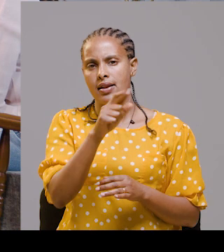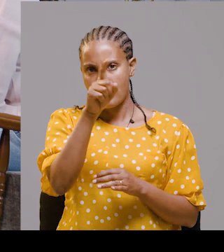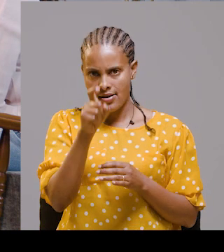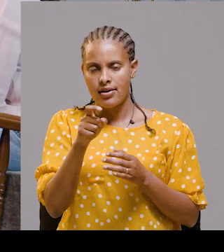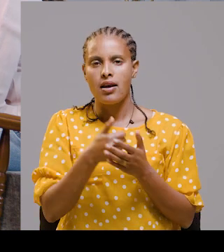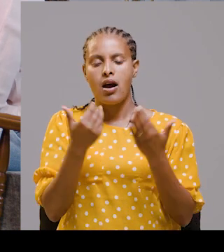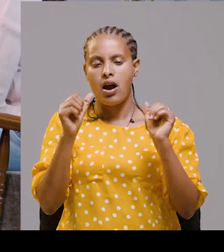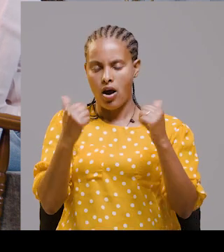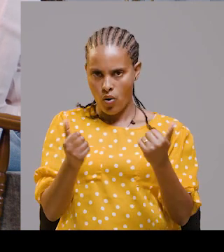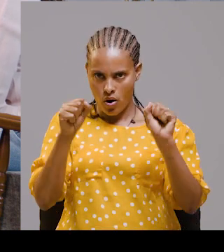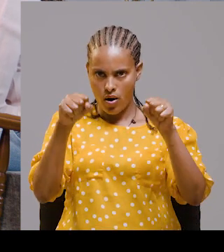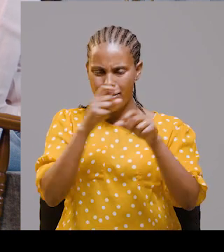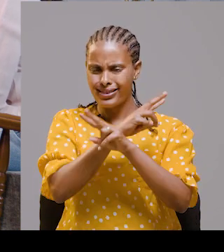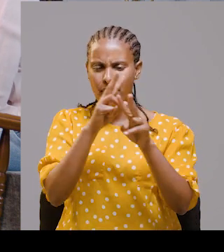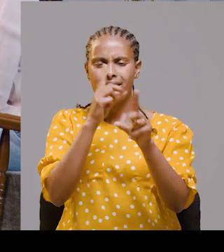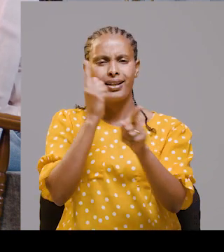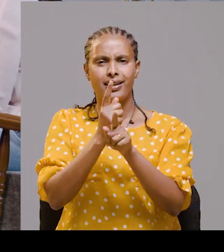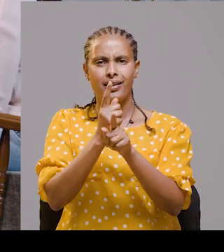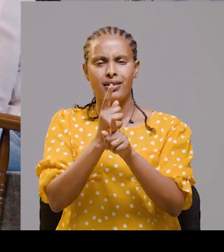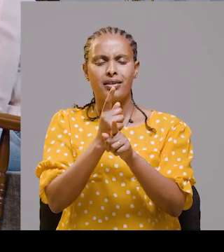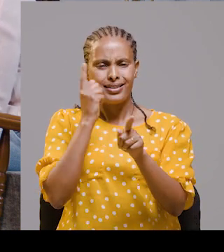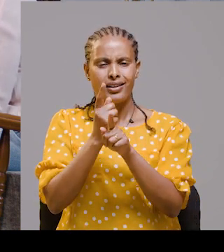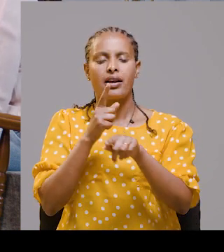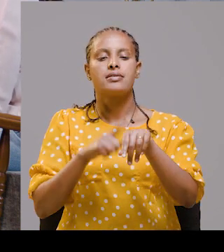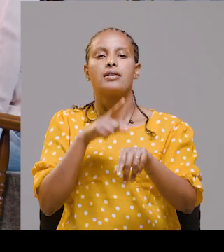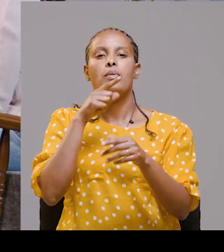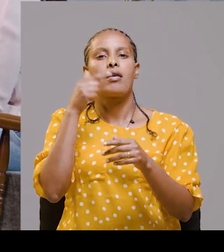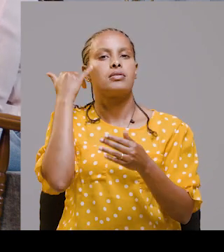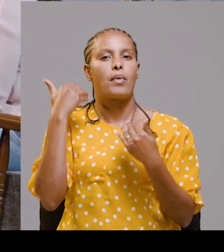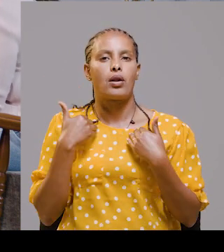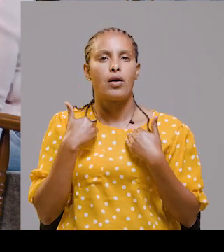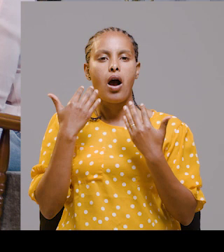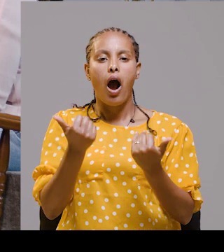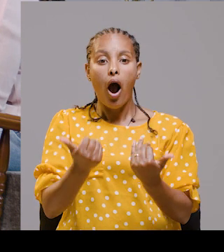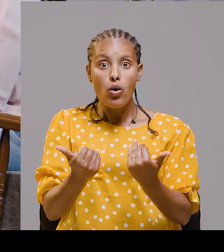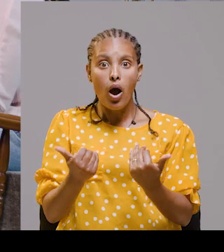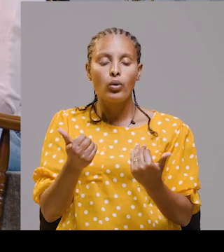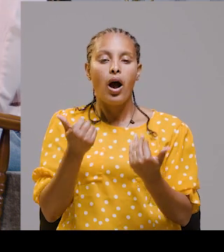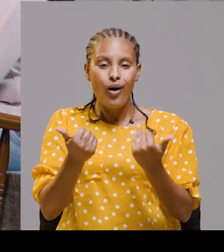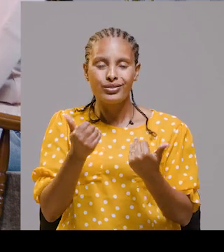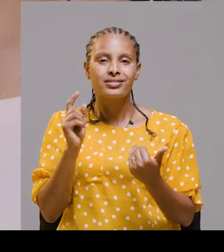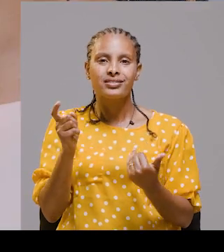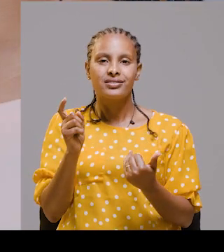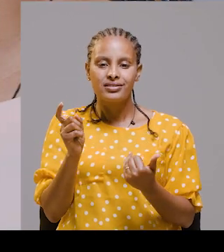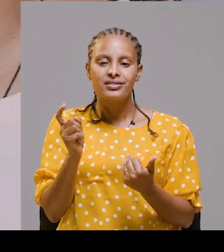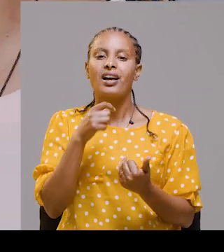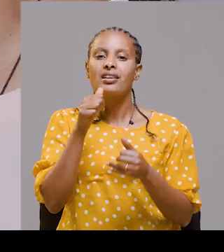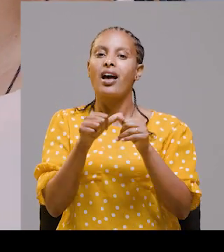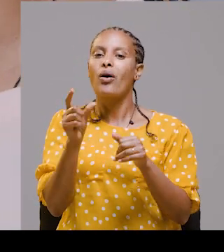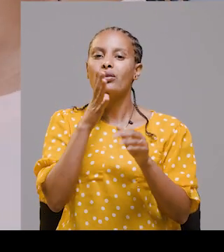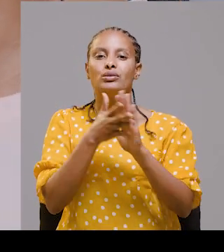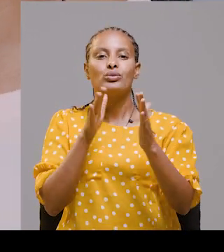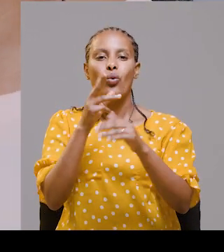አሁን አዎ በጣም ትክክለኛ ሰዓት ላይ ነን ማለት እንችላለን ወይም ደግሞ ትንሽ አሁን ሳይሆን ትንሽ ቆይቷል